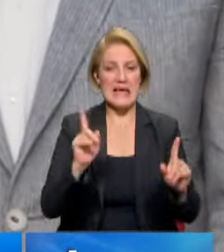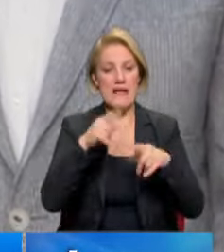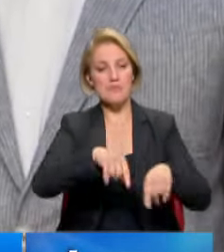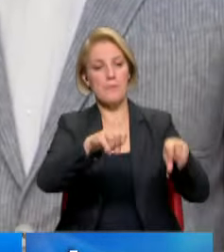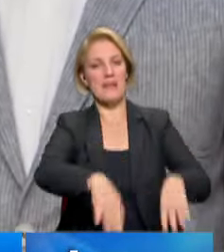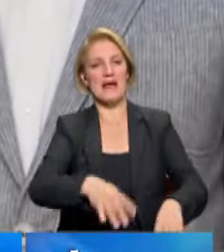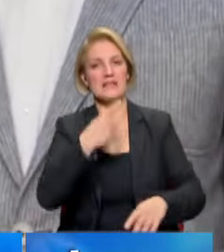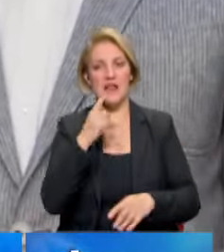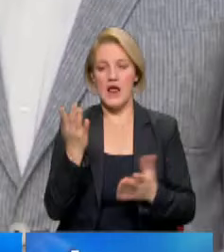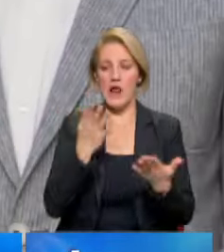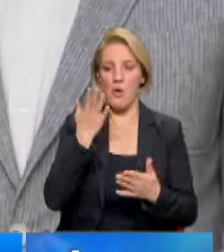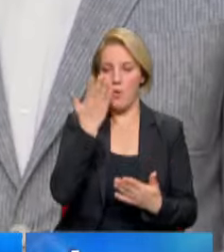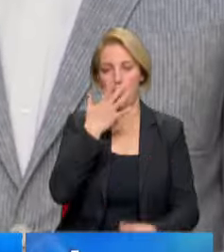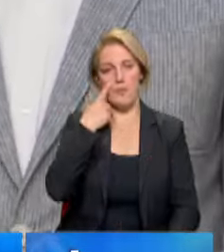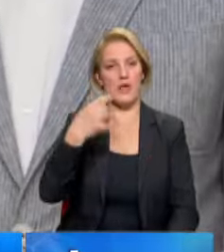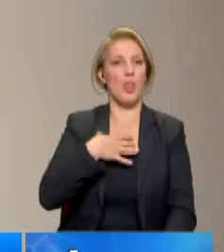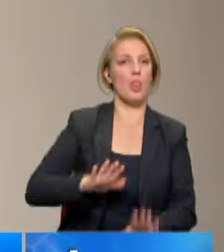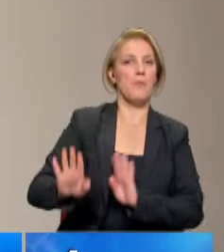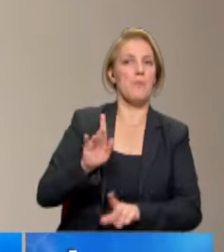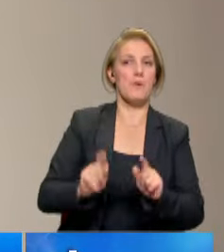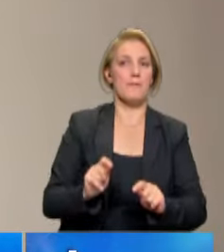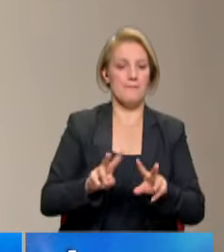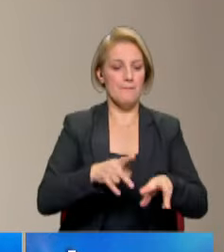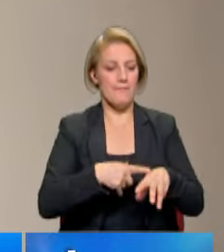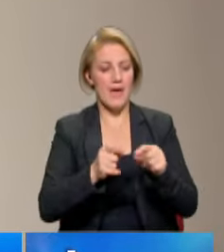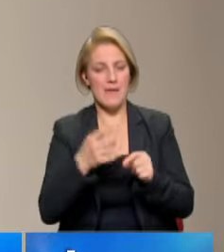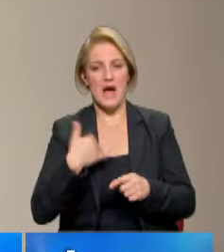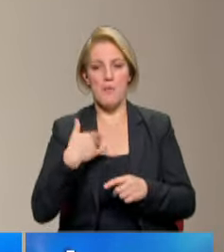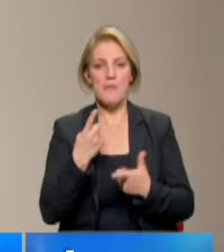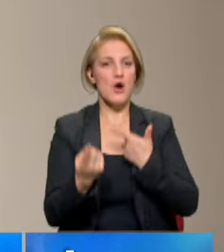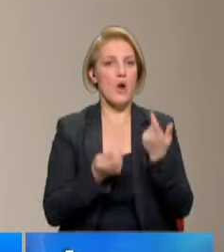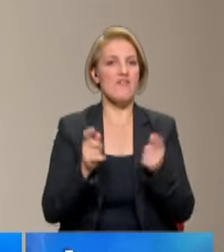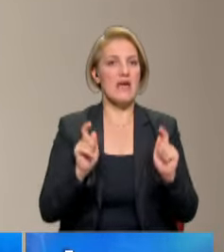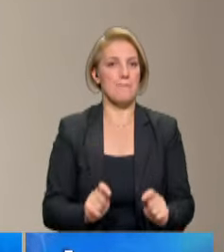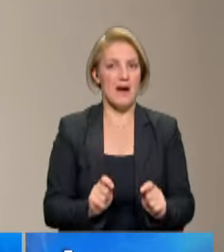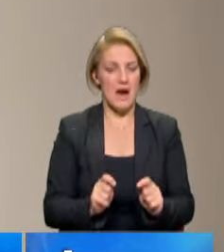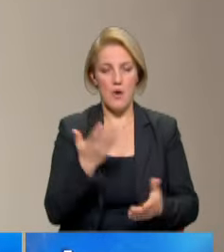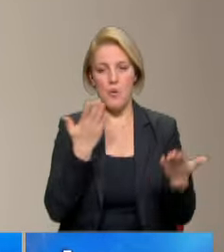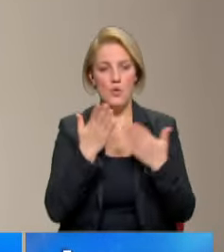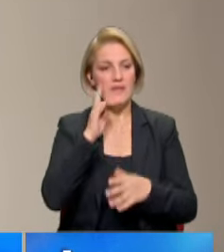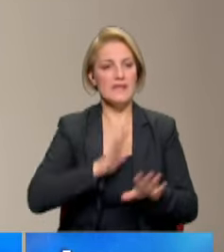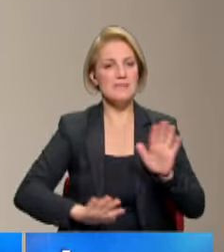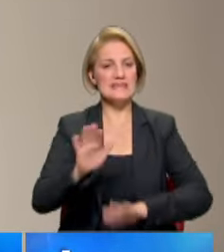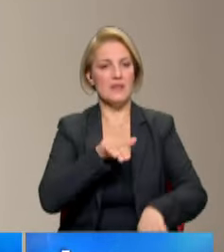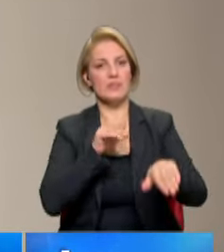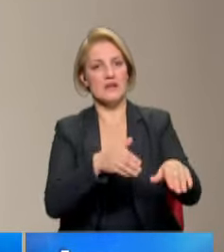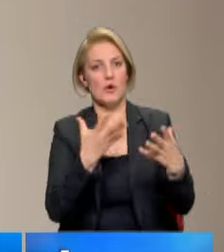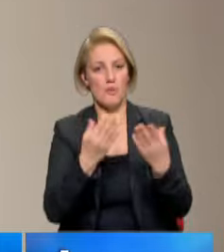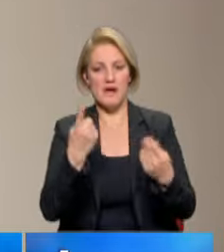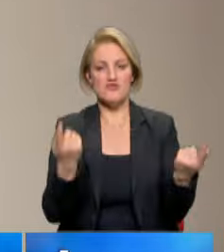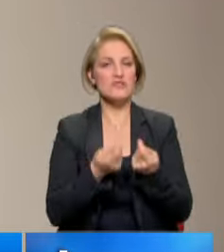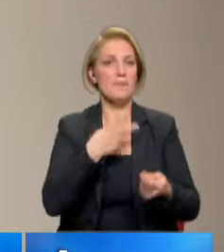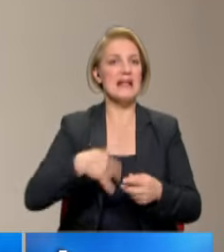bırakın dediler. Herhalde okul müdürü kendisi temizleyecek. MEP kamusal bir görevi yerine getirmeye, okulların temizliğine destek olmaya